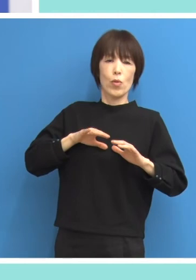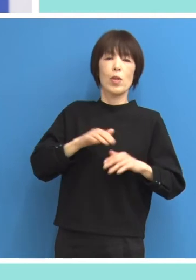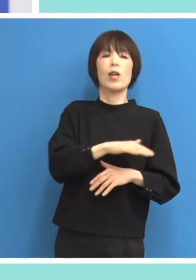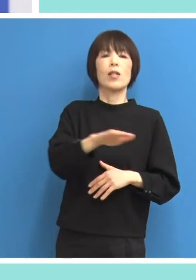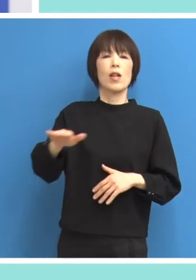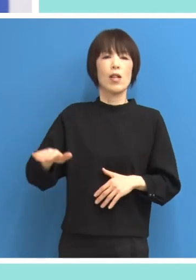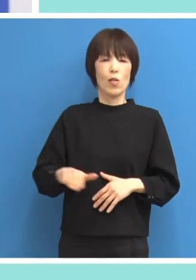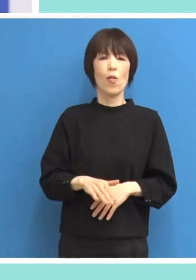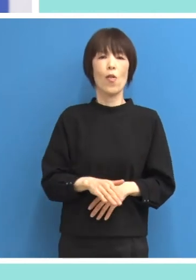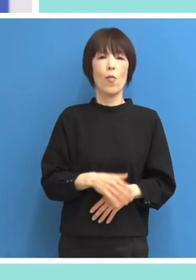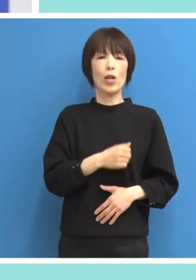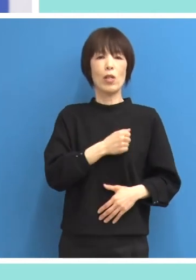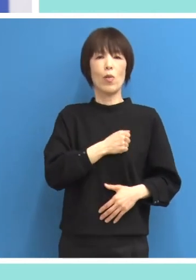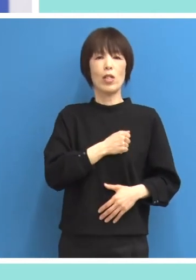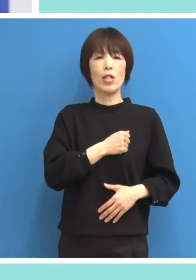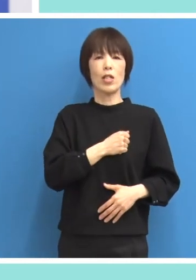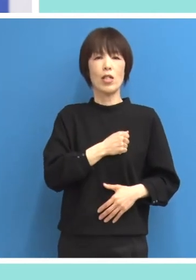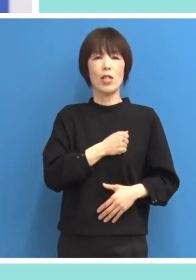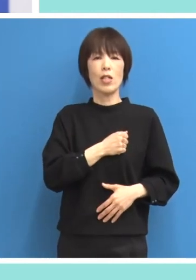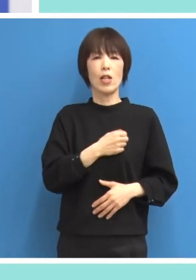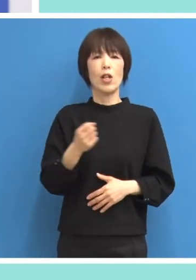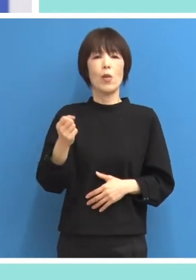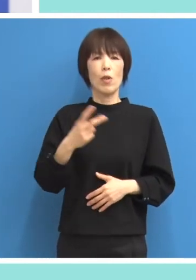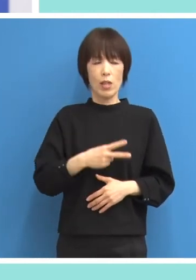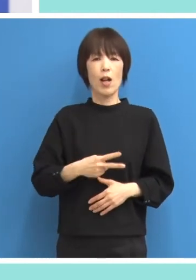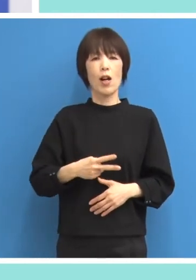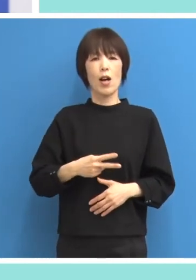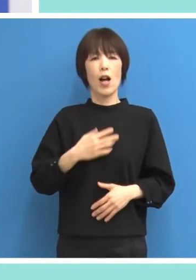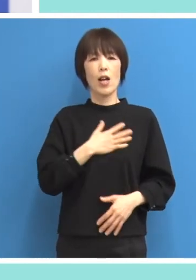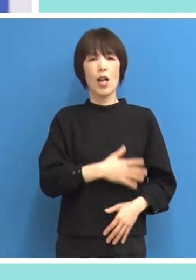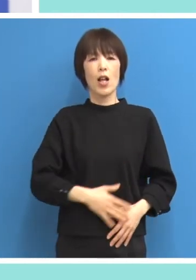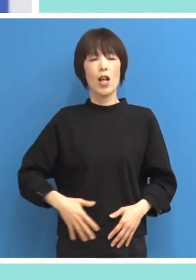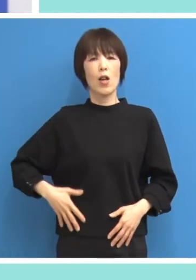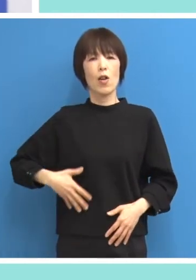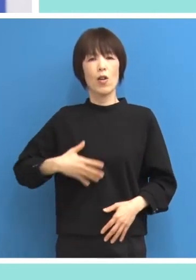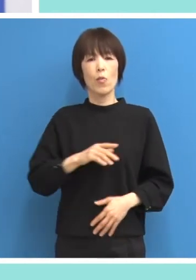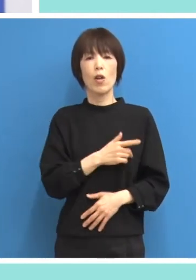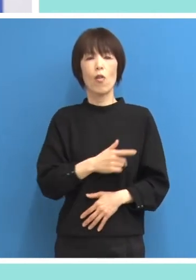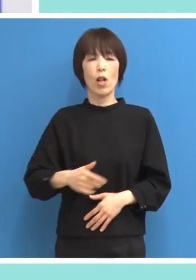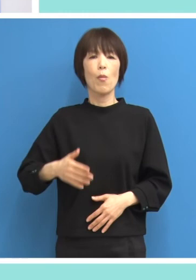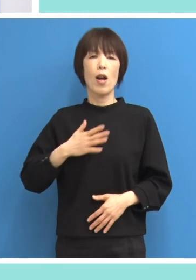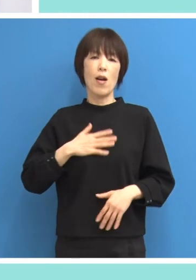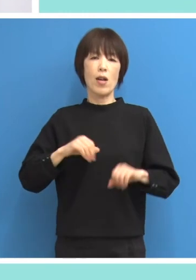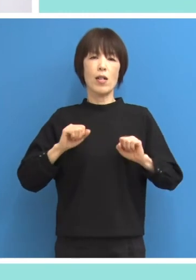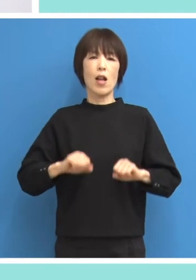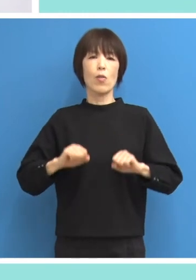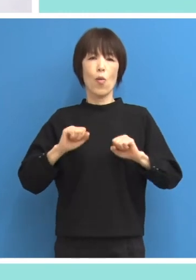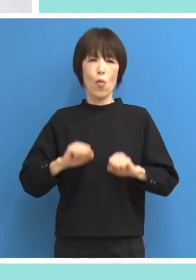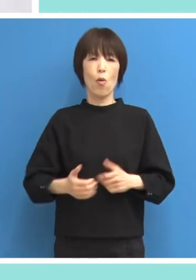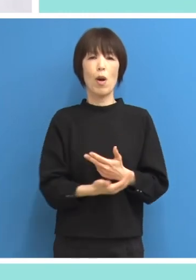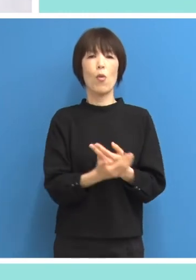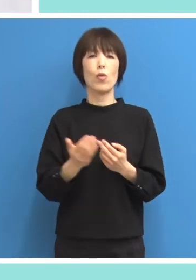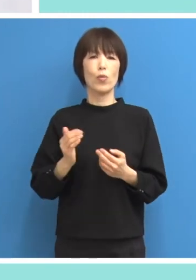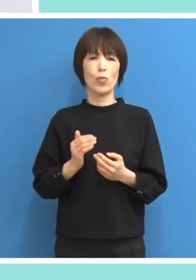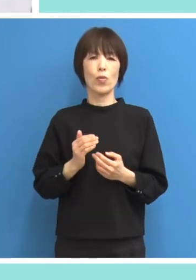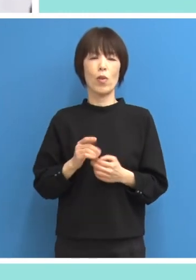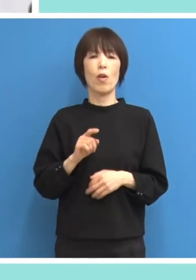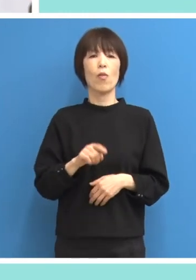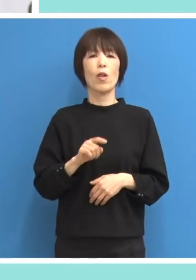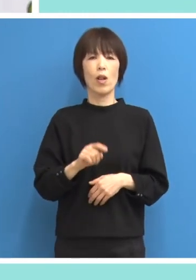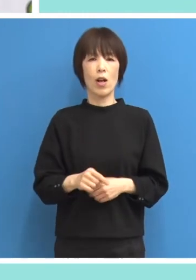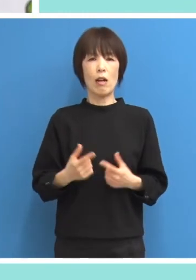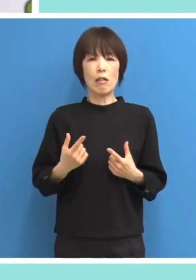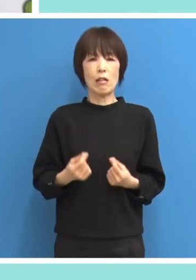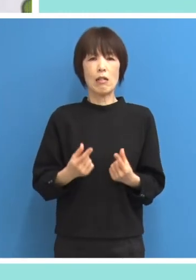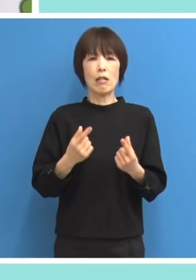まず皆さんの命、また身体、また精神、また社会的な健康を守るということを